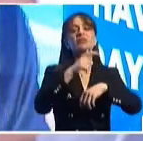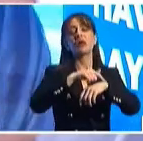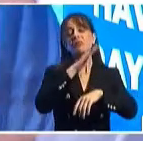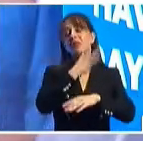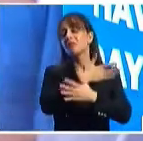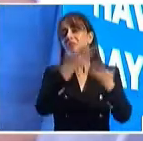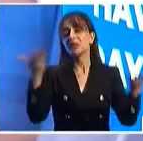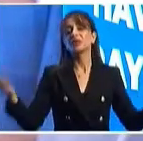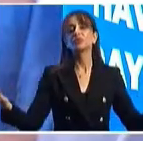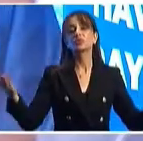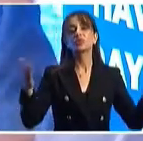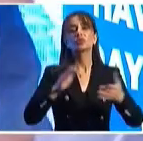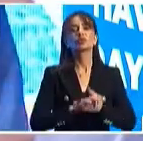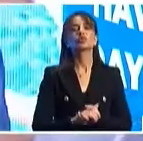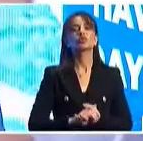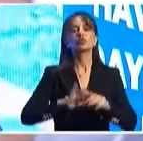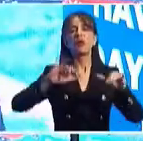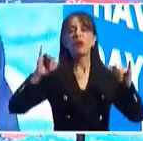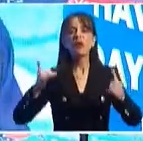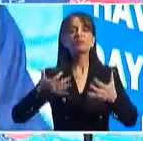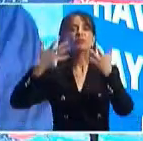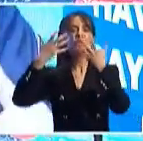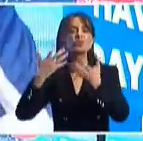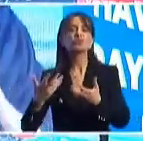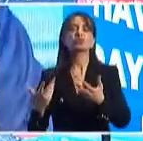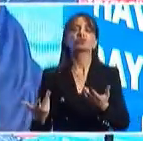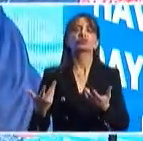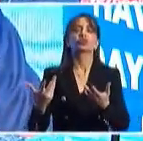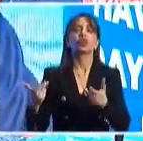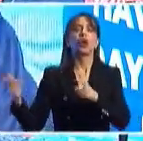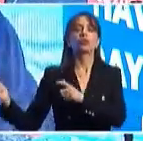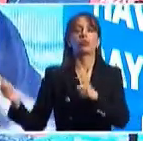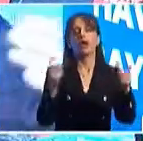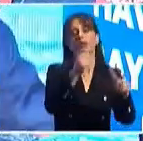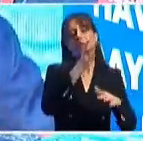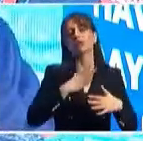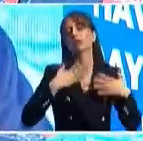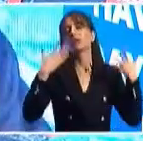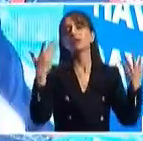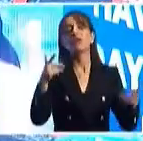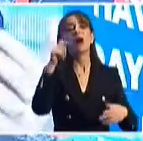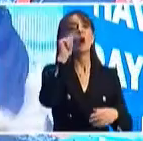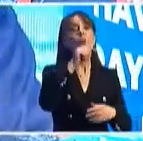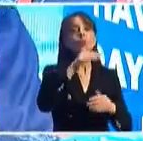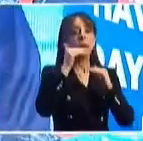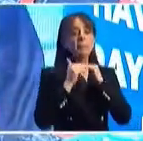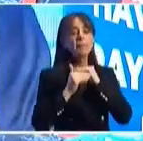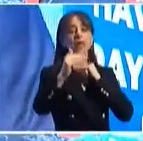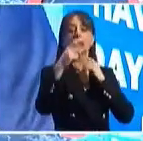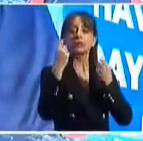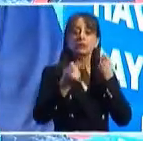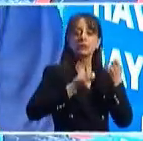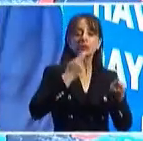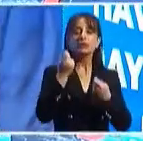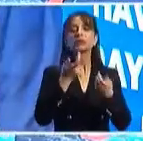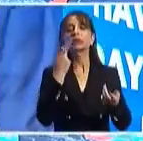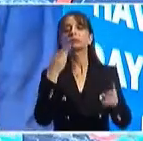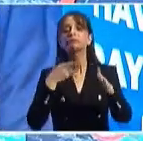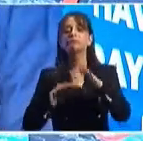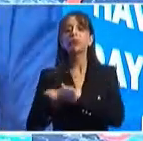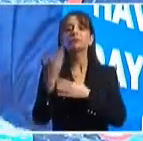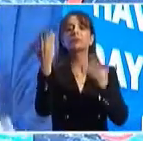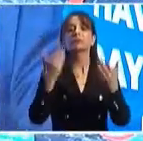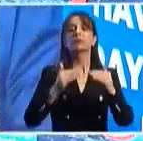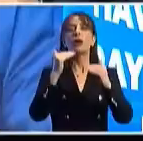Marmaray'da yük taşımacılığı yapılmakta ve orada da işte üretimimizin, istihdamımızın artmasıyla birlikte